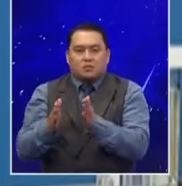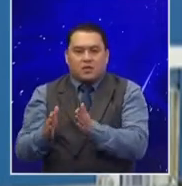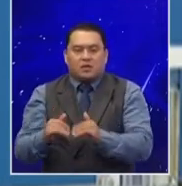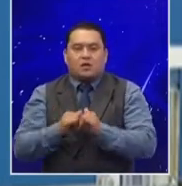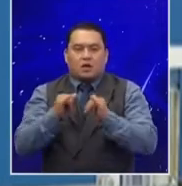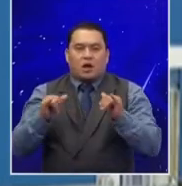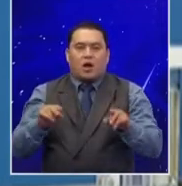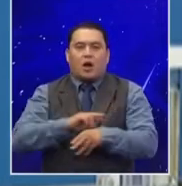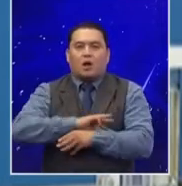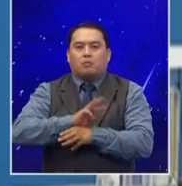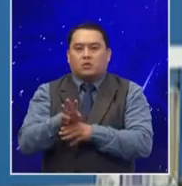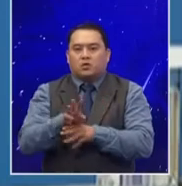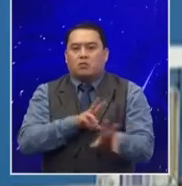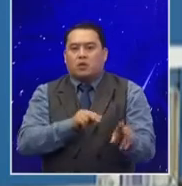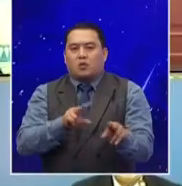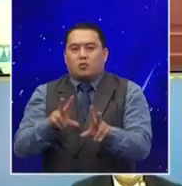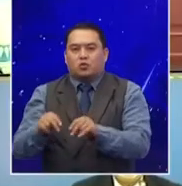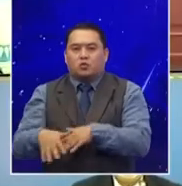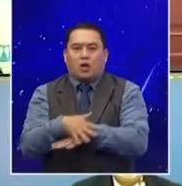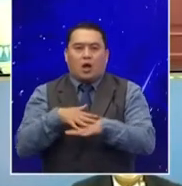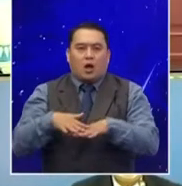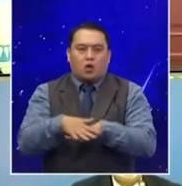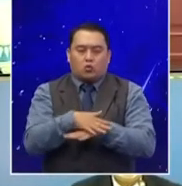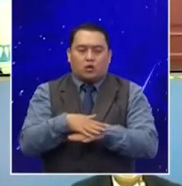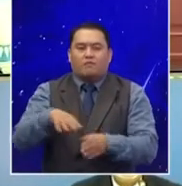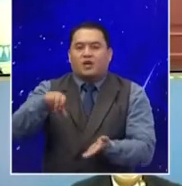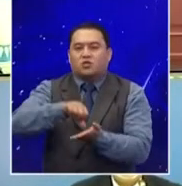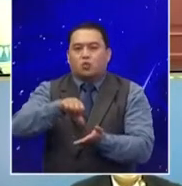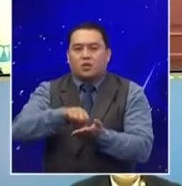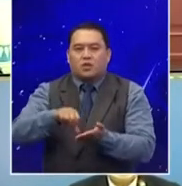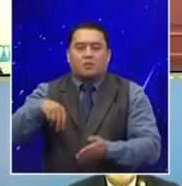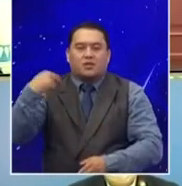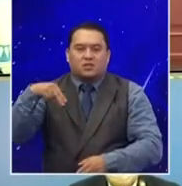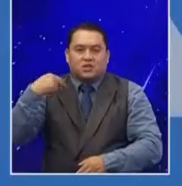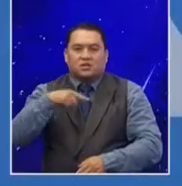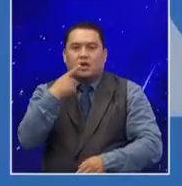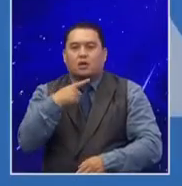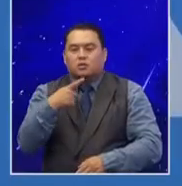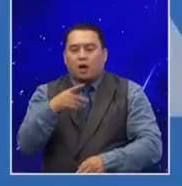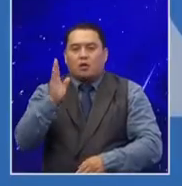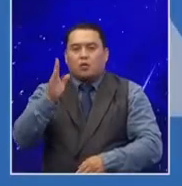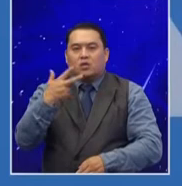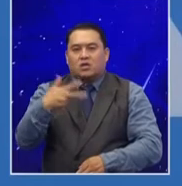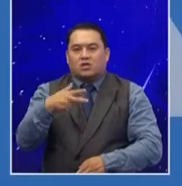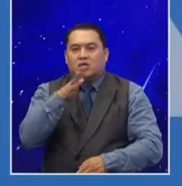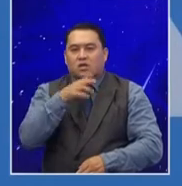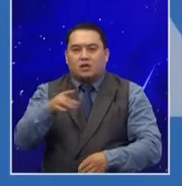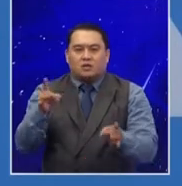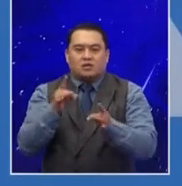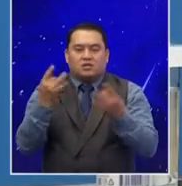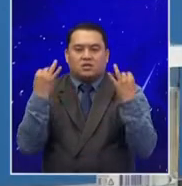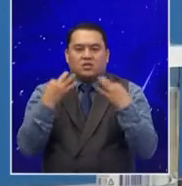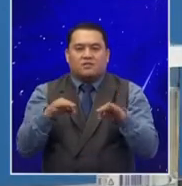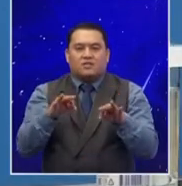и обеспечения благополучия народа. Резюмируя свое выступление, глава государства подчеркнул, что предстоящая 30-летняя годовщина